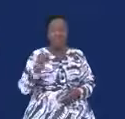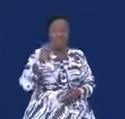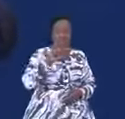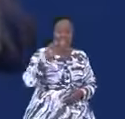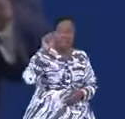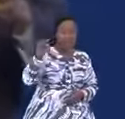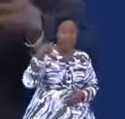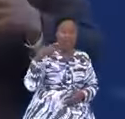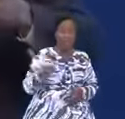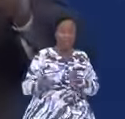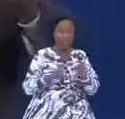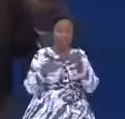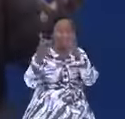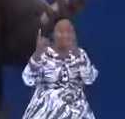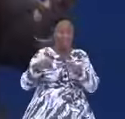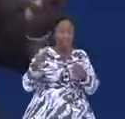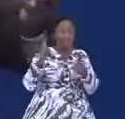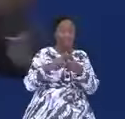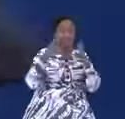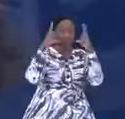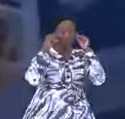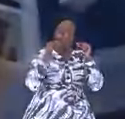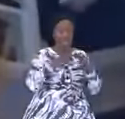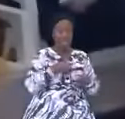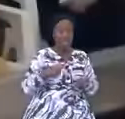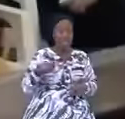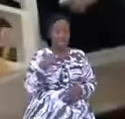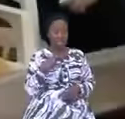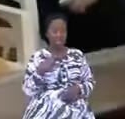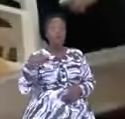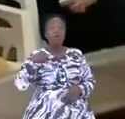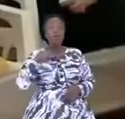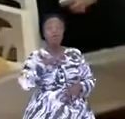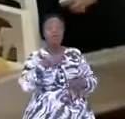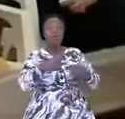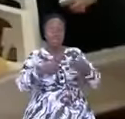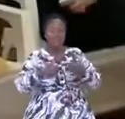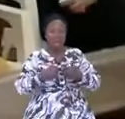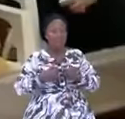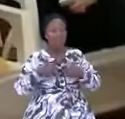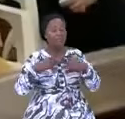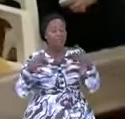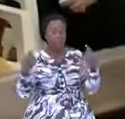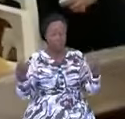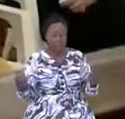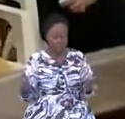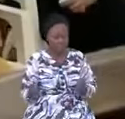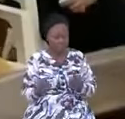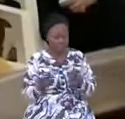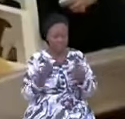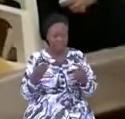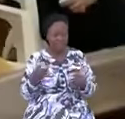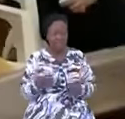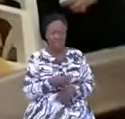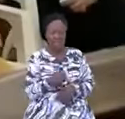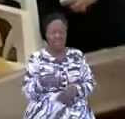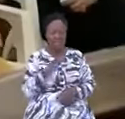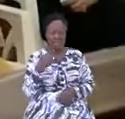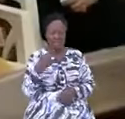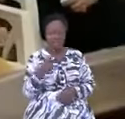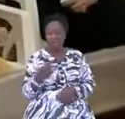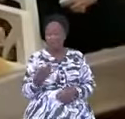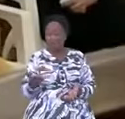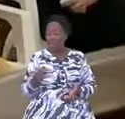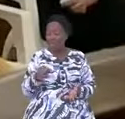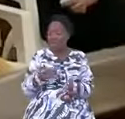nos avants pg ils n'ont pas dit deltell ma femme m'a poussé à le